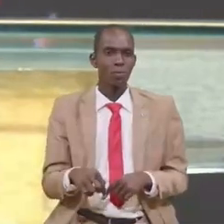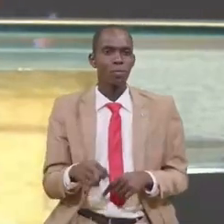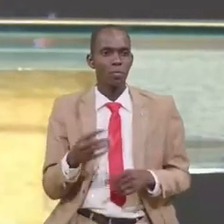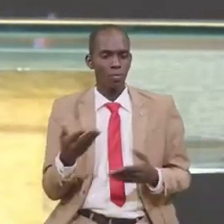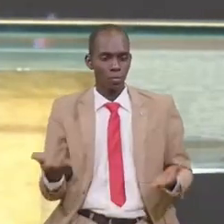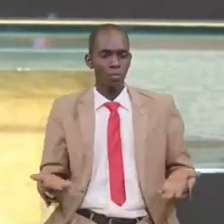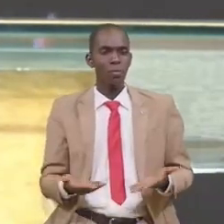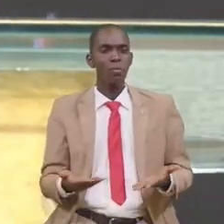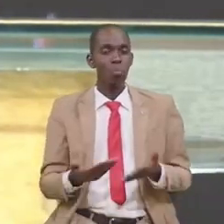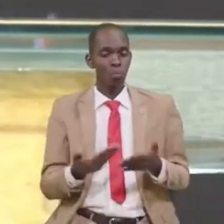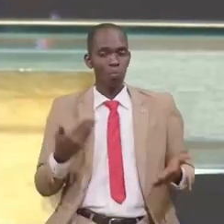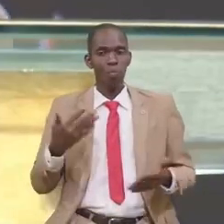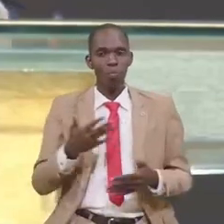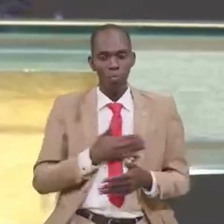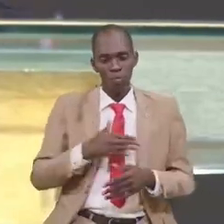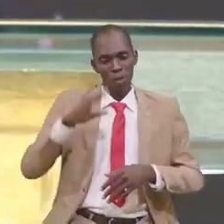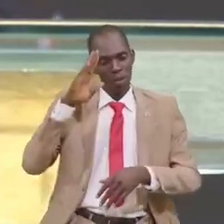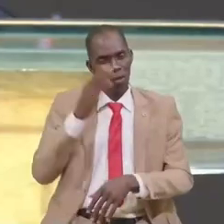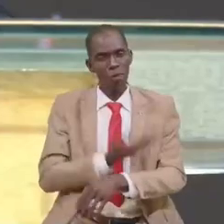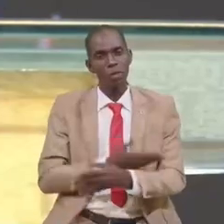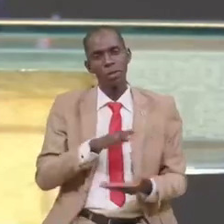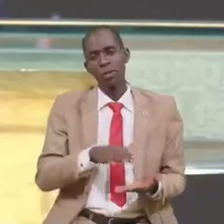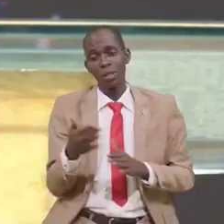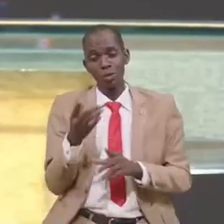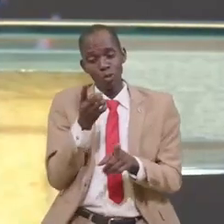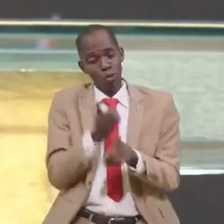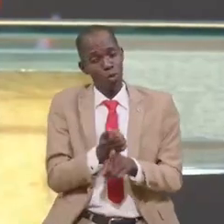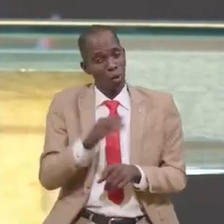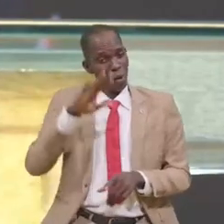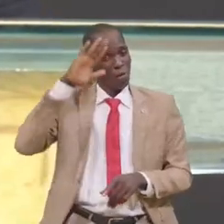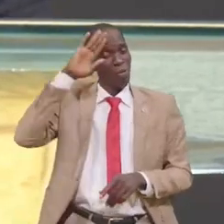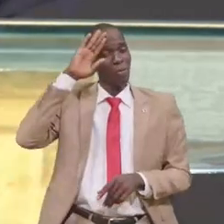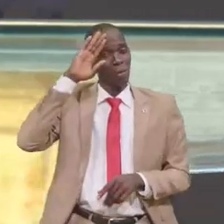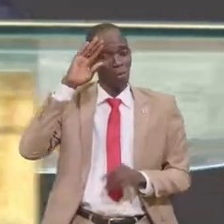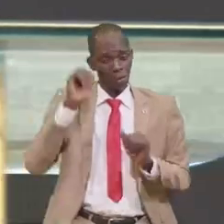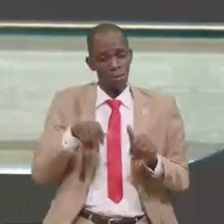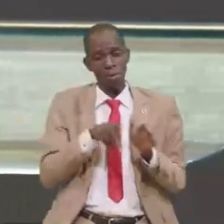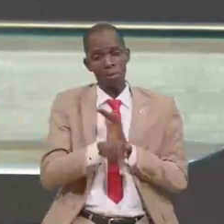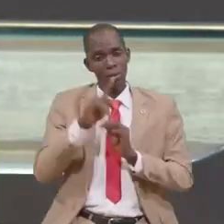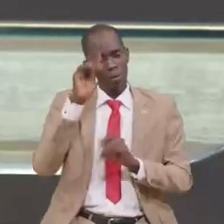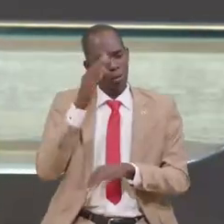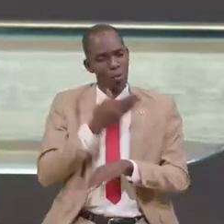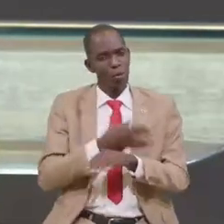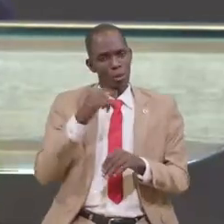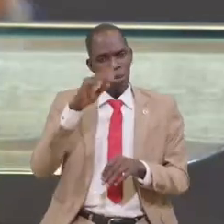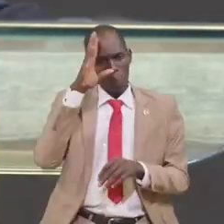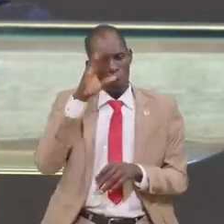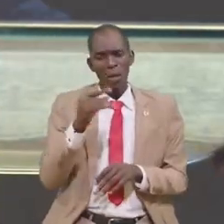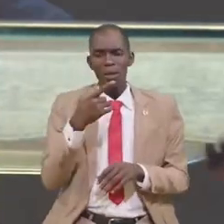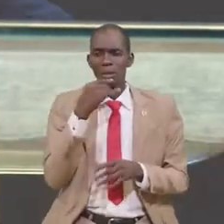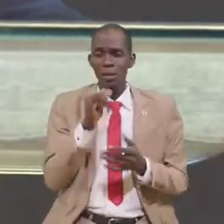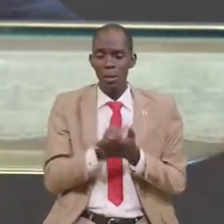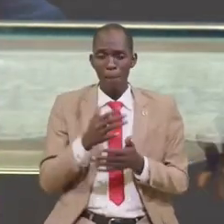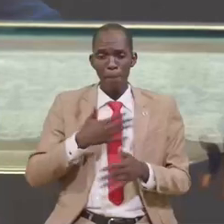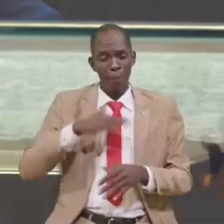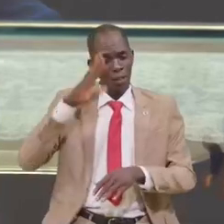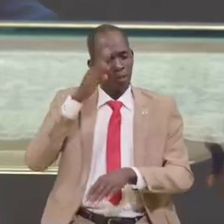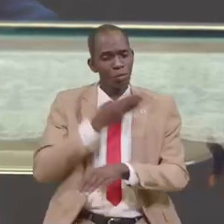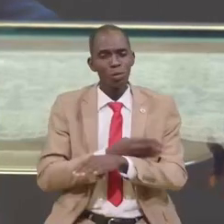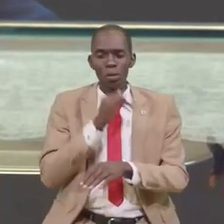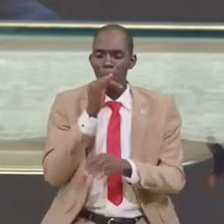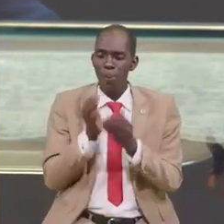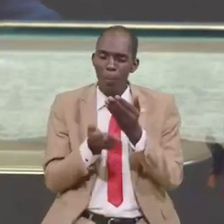descends avant que mon enfant meure. Seulement la fièvre. Je vais vous le montrer que c'est la fièvre. Et que mon fils était sur le point de